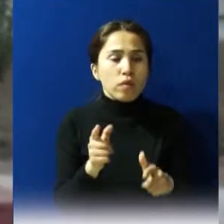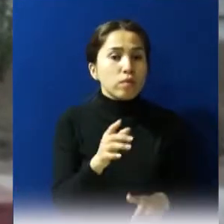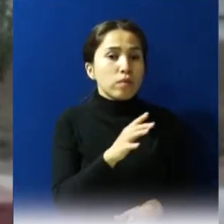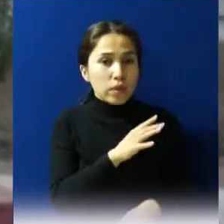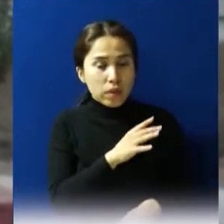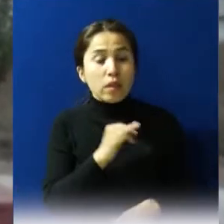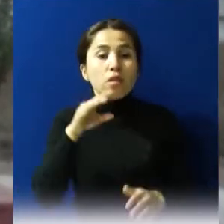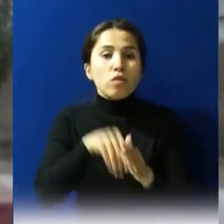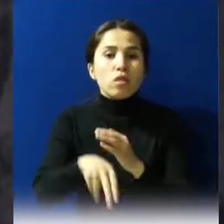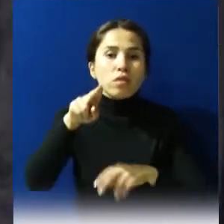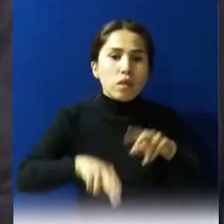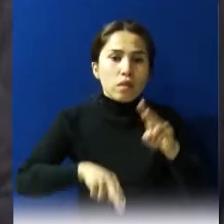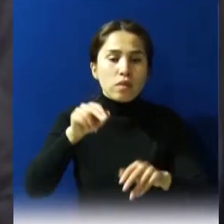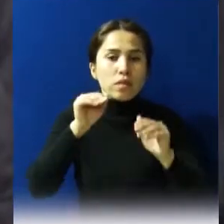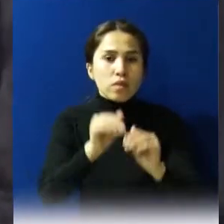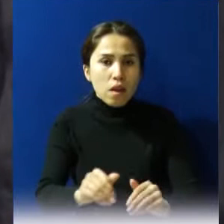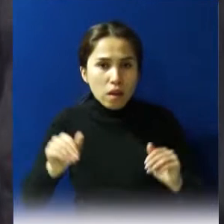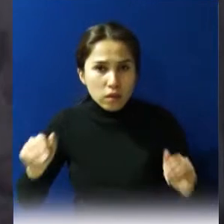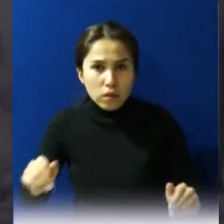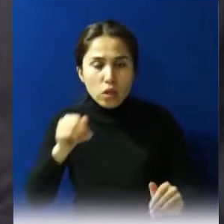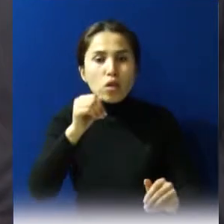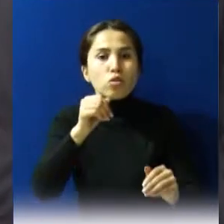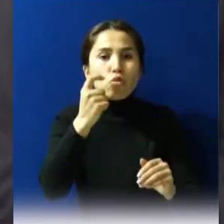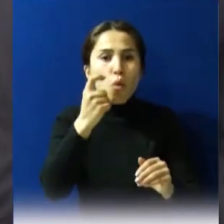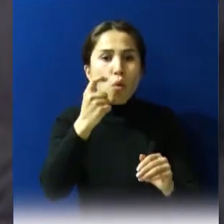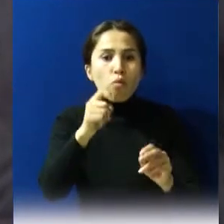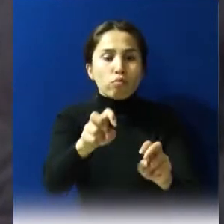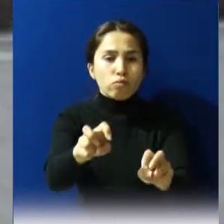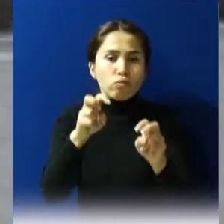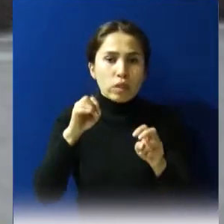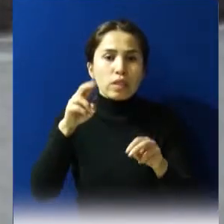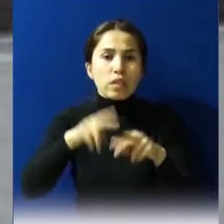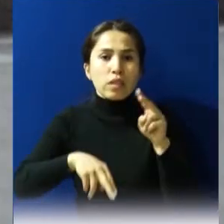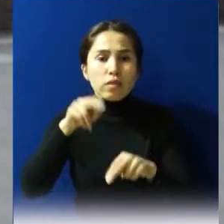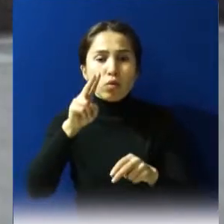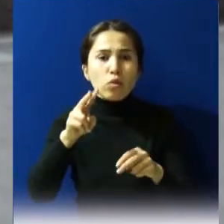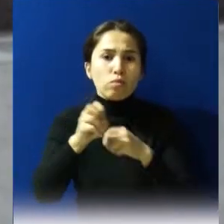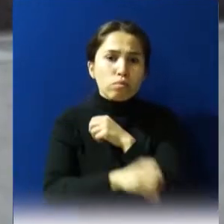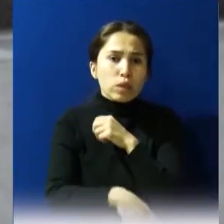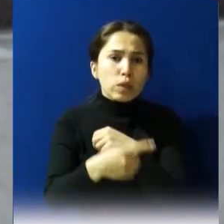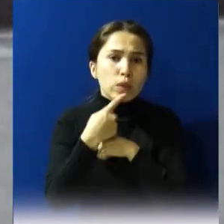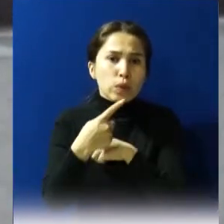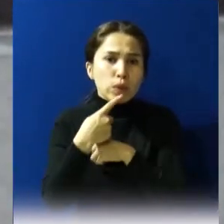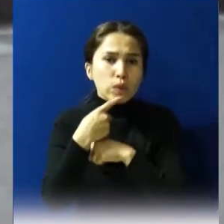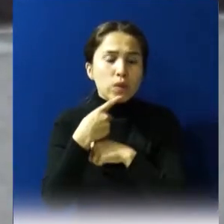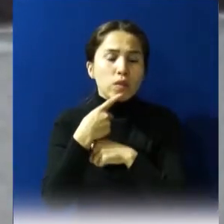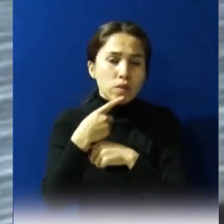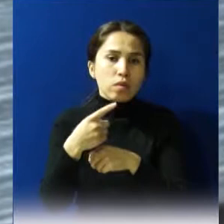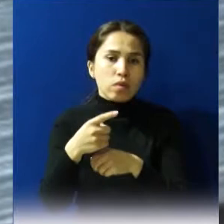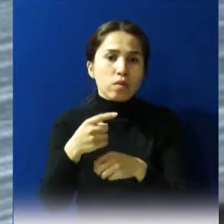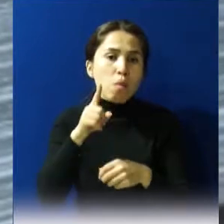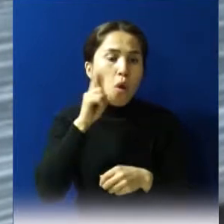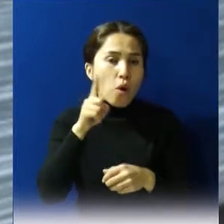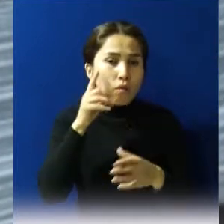рамках проекта успешно реализованы работы по строительству детского сада «Дария» на 100 мест, а также проект по строительству домов, нуждающимся